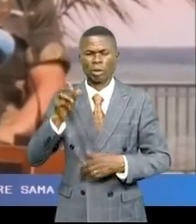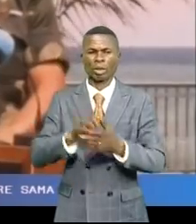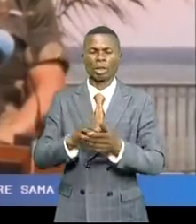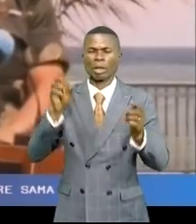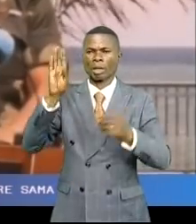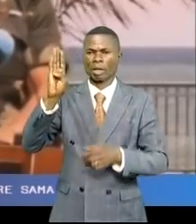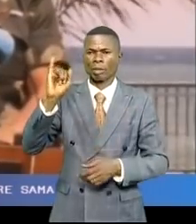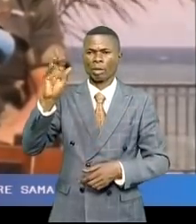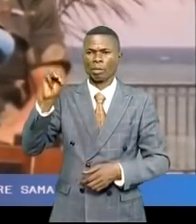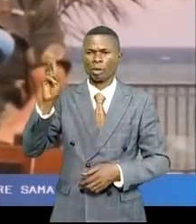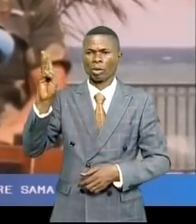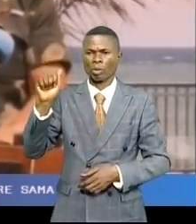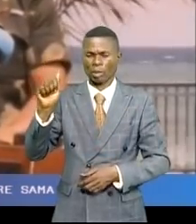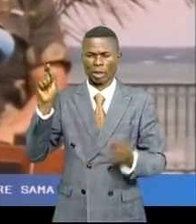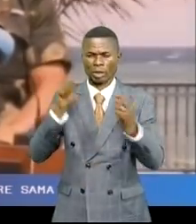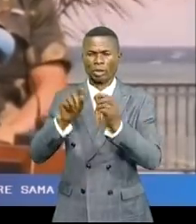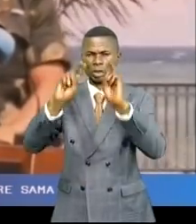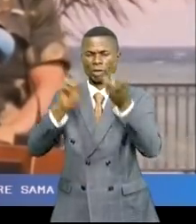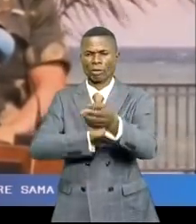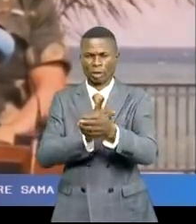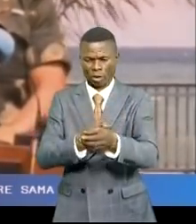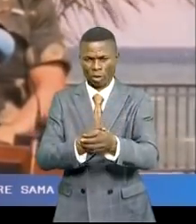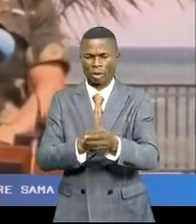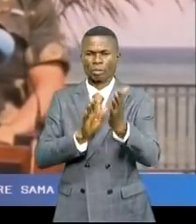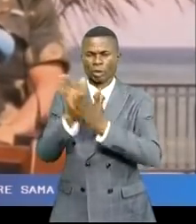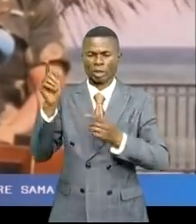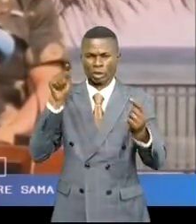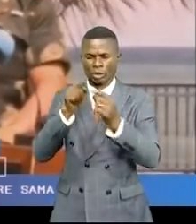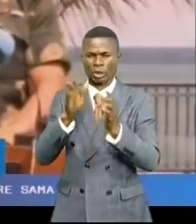Bukavu-Minova-Goma, du 15 au